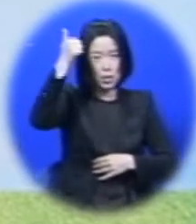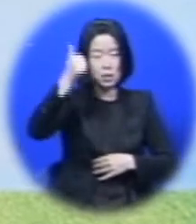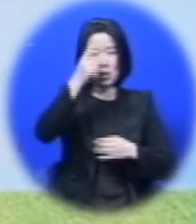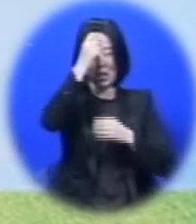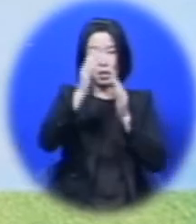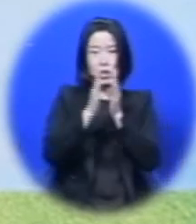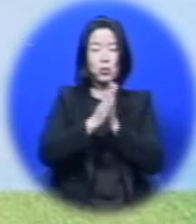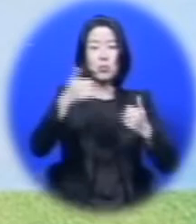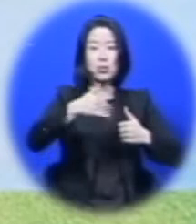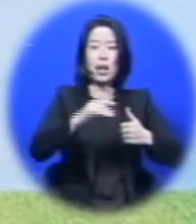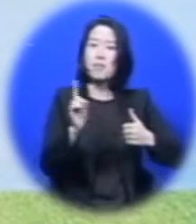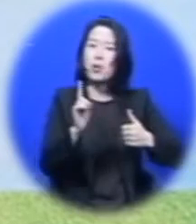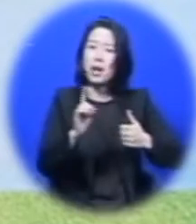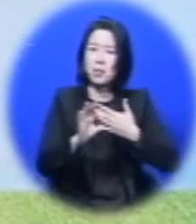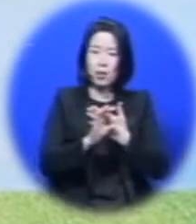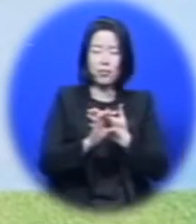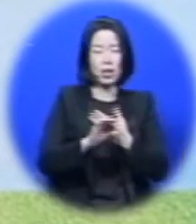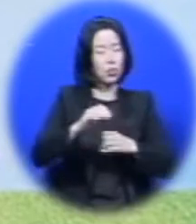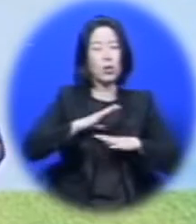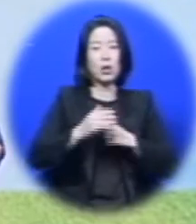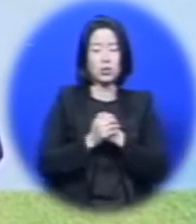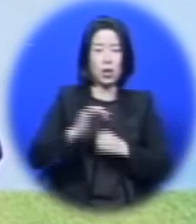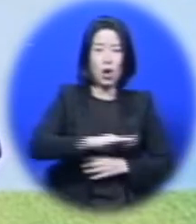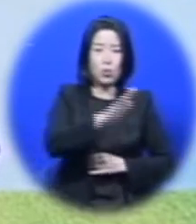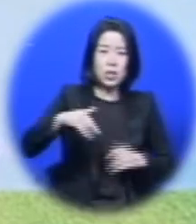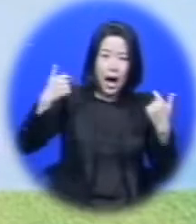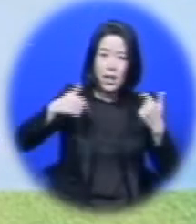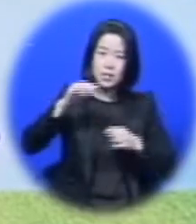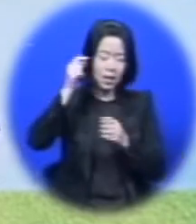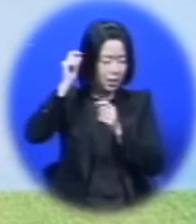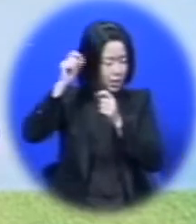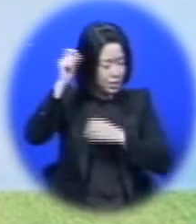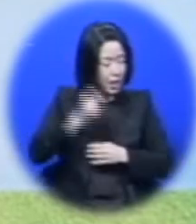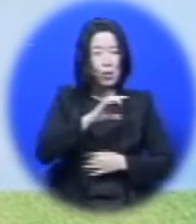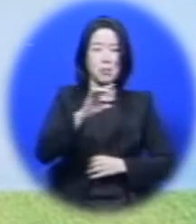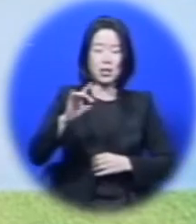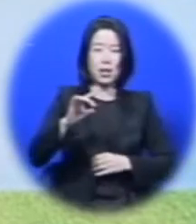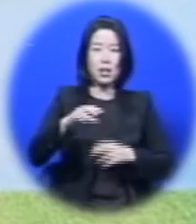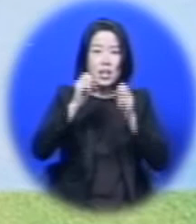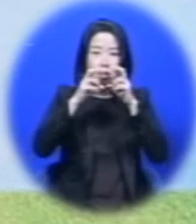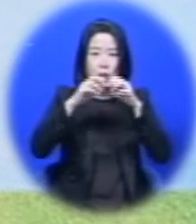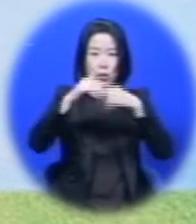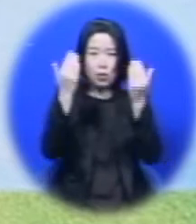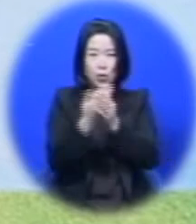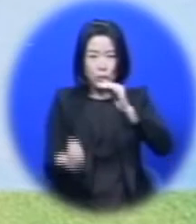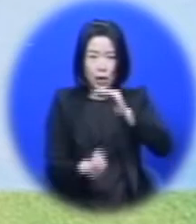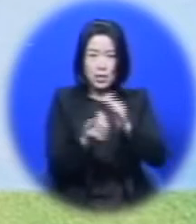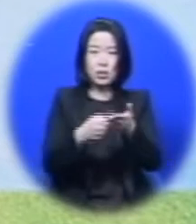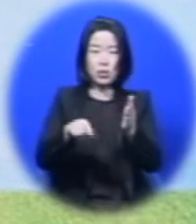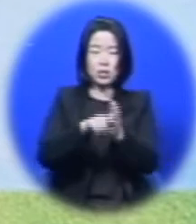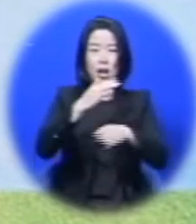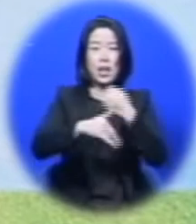것이 놀라웠어요. 우리가 매일 새벽마다 선교 완성을 위해서 하나님의